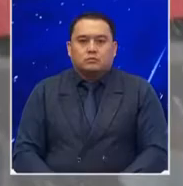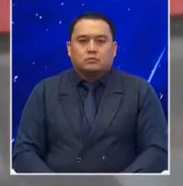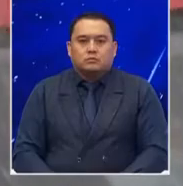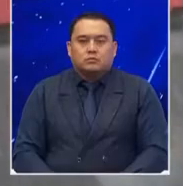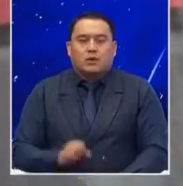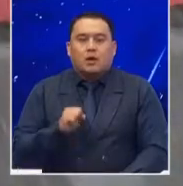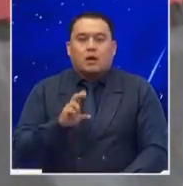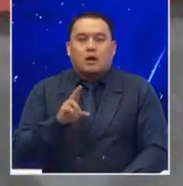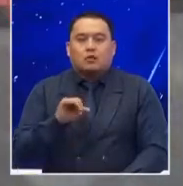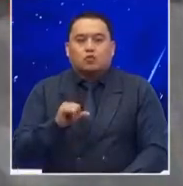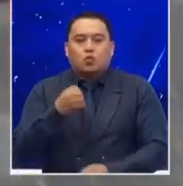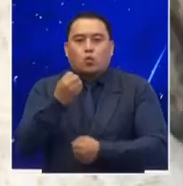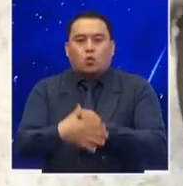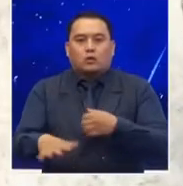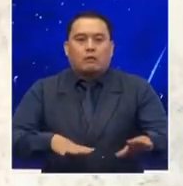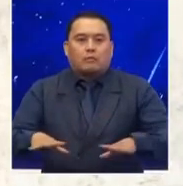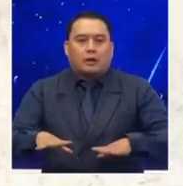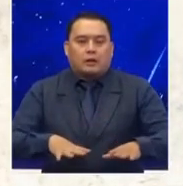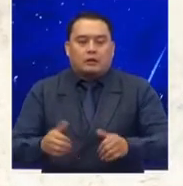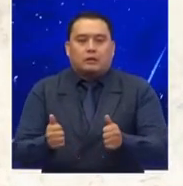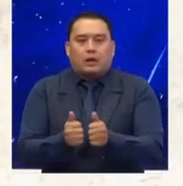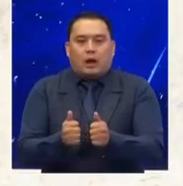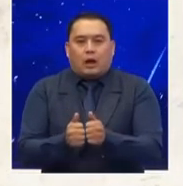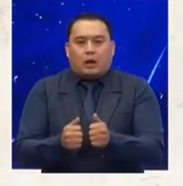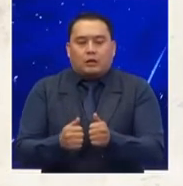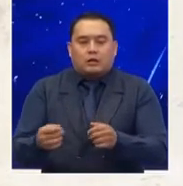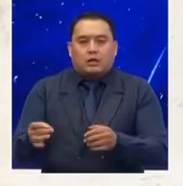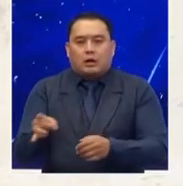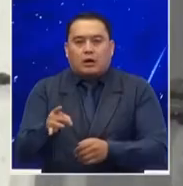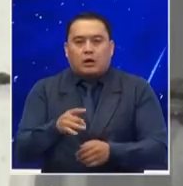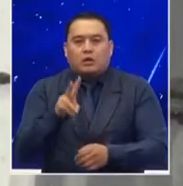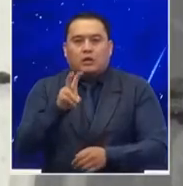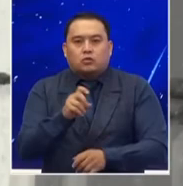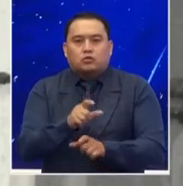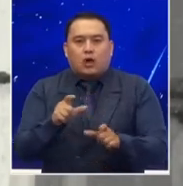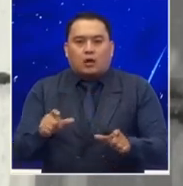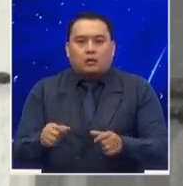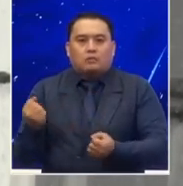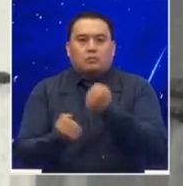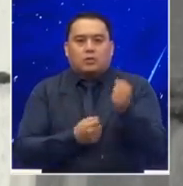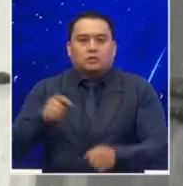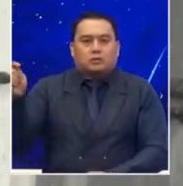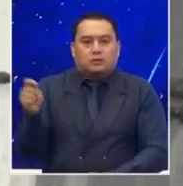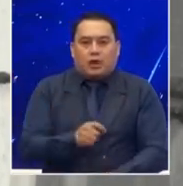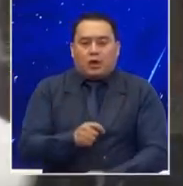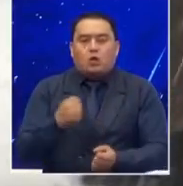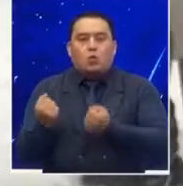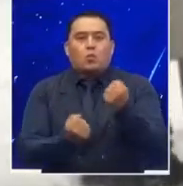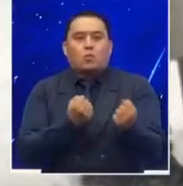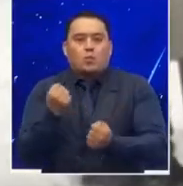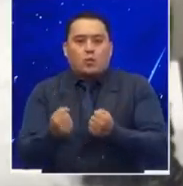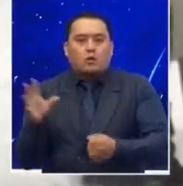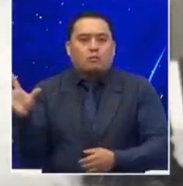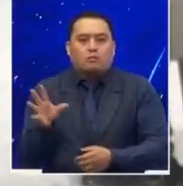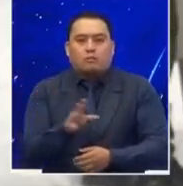Бұл Ақсу ауданындағы орталық базар маңы. Мұнда күнделікті алыс шақын елді мекеннен 200-ден астам автокөлік келіп кетеді. Көлік жүргізушілерінің